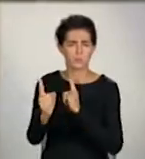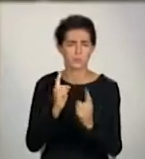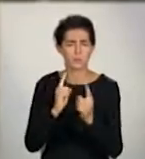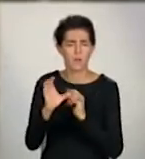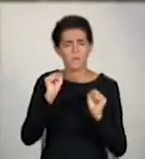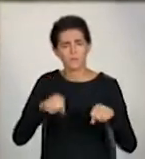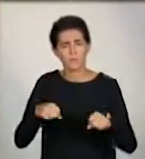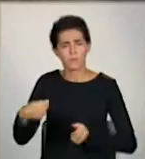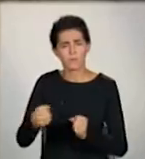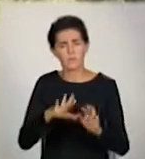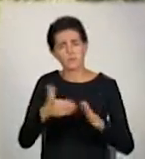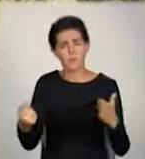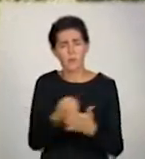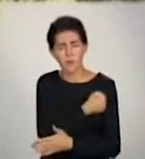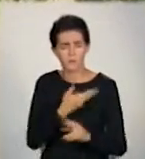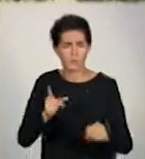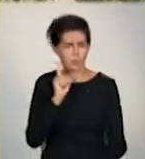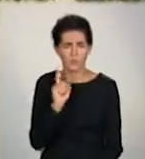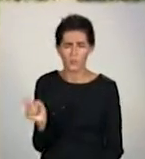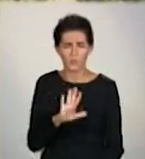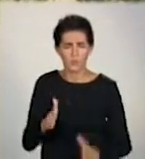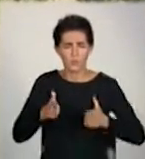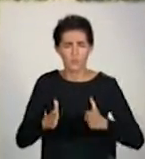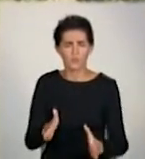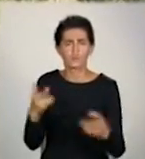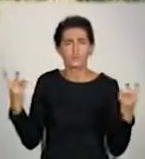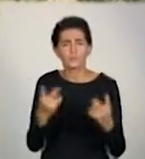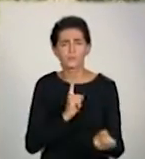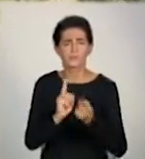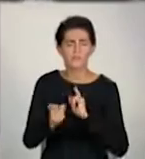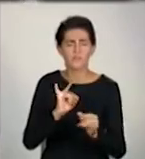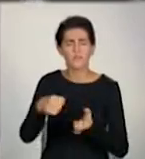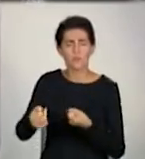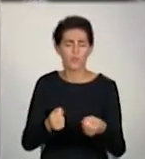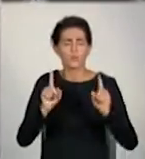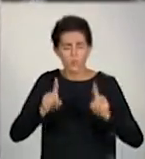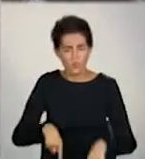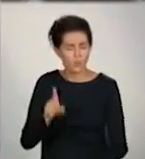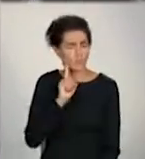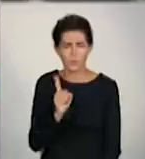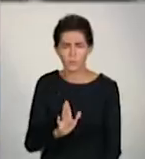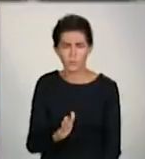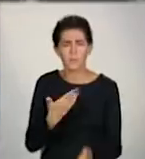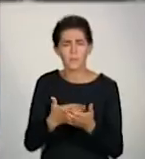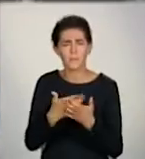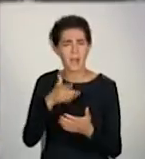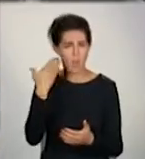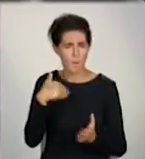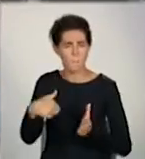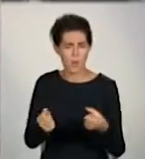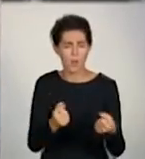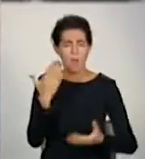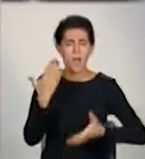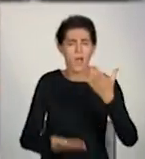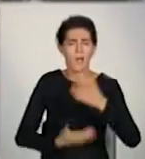можуть збити в будь-який момент. На вузькій дорозі важко розминутися і водіям. Якщо йдуть легкові автомобілі, все нормально, а якщо